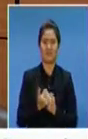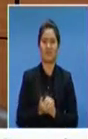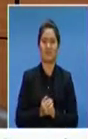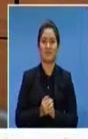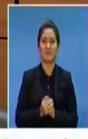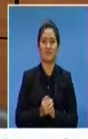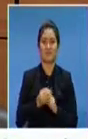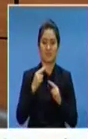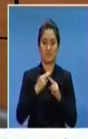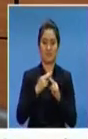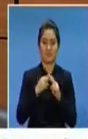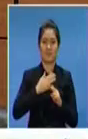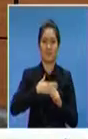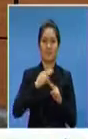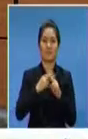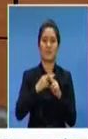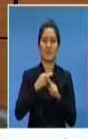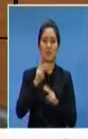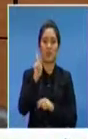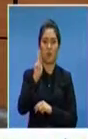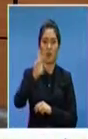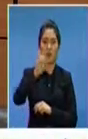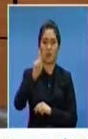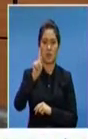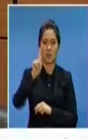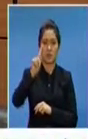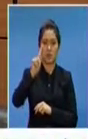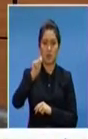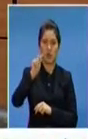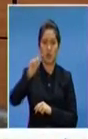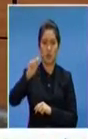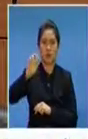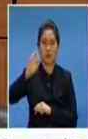ผมกิตติโชควัฒนาสวทศิษย์จากจังหวัดยะลา